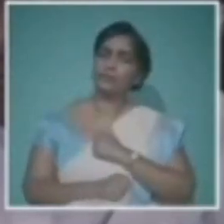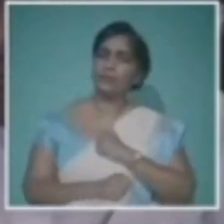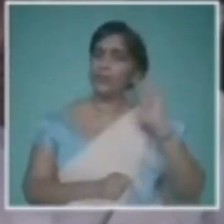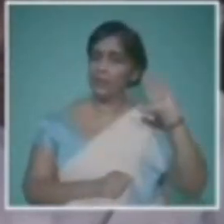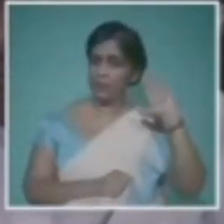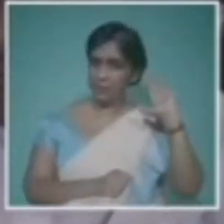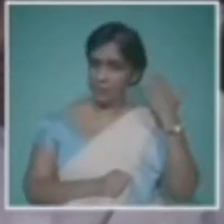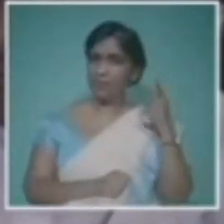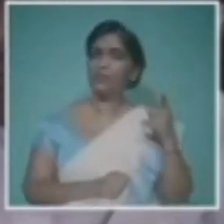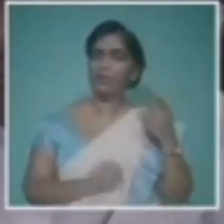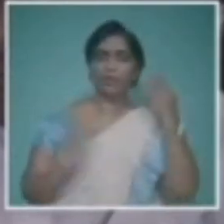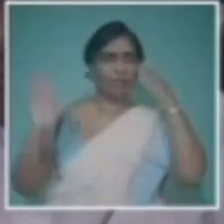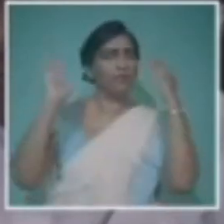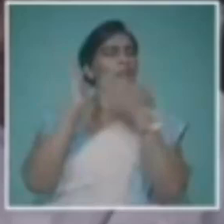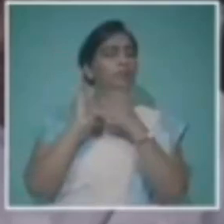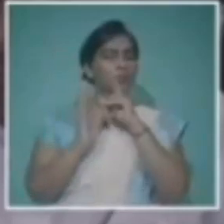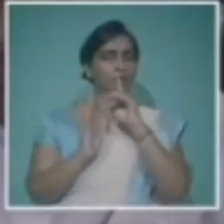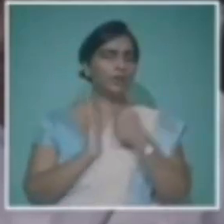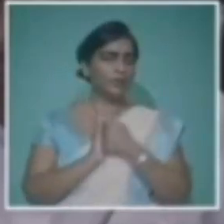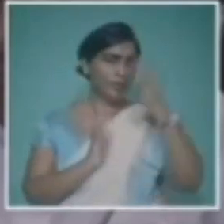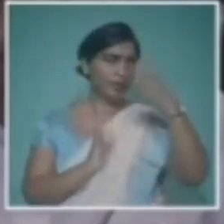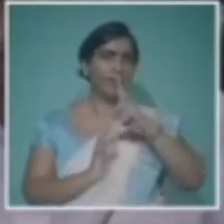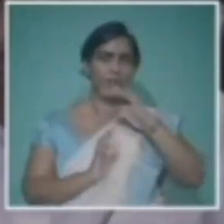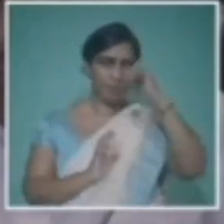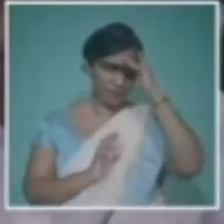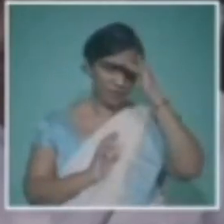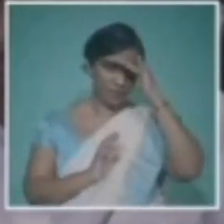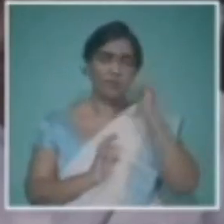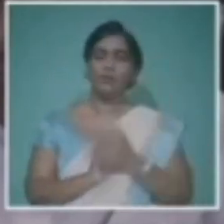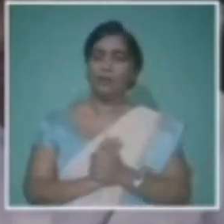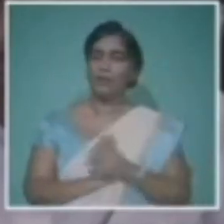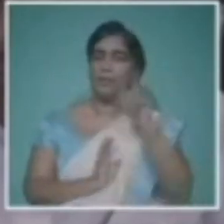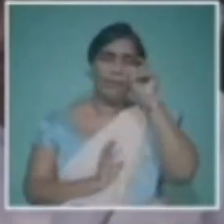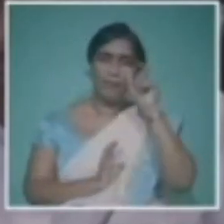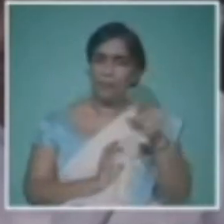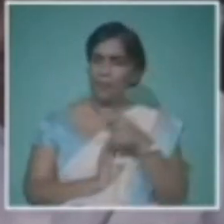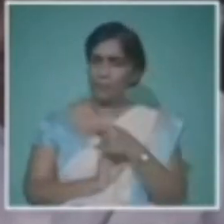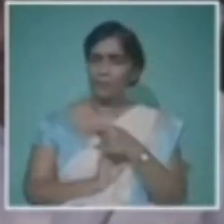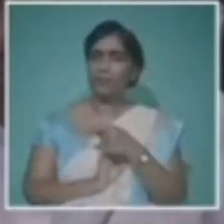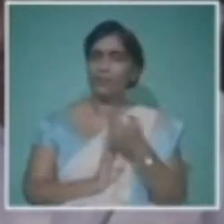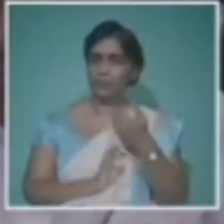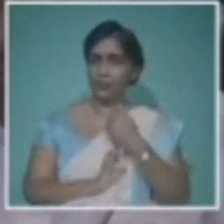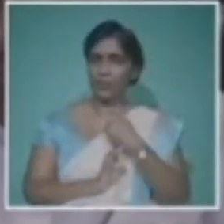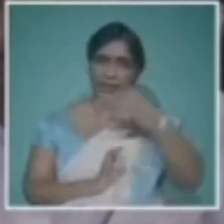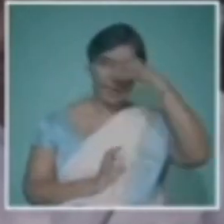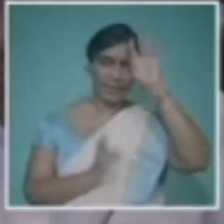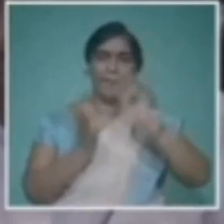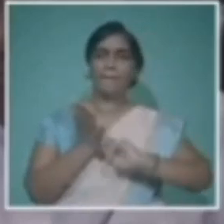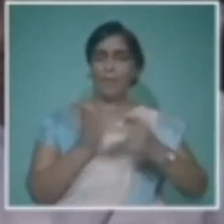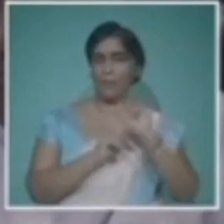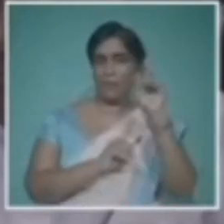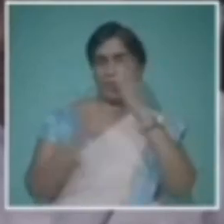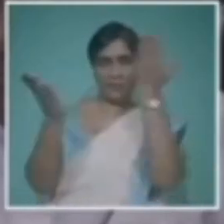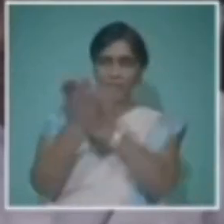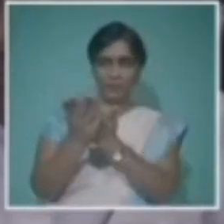විශේෂ අවධානයක් යොමු කරන්න නියෝජ්‍ය කතානායකතුමනි, බලන්න මේ මම සිංහල පරිවර්තනය හැන්සට් ගත